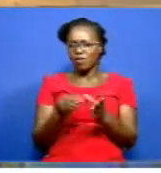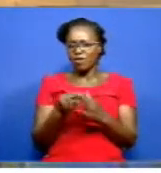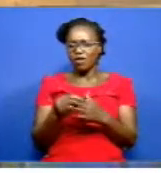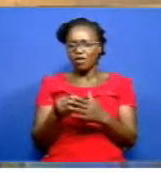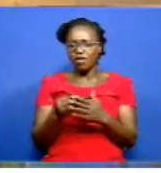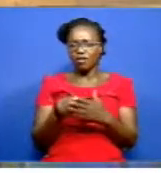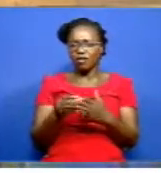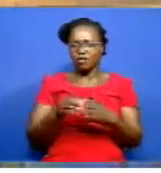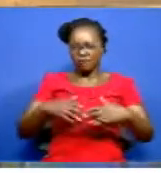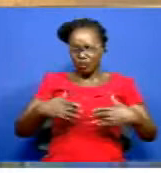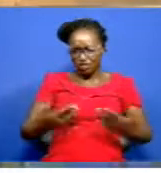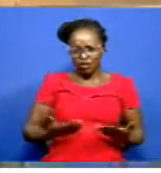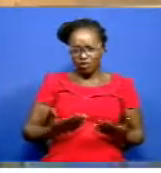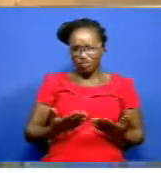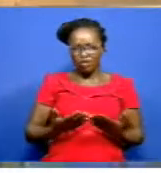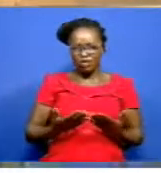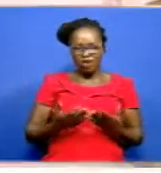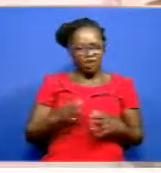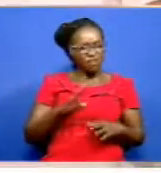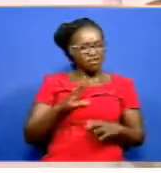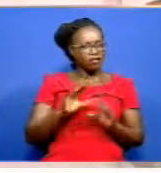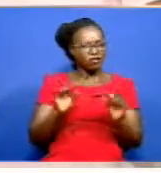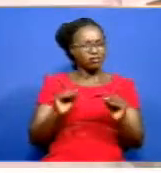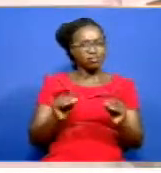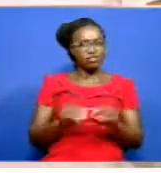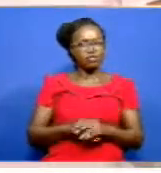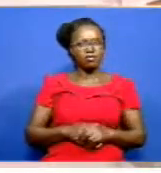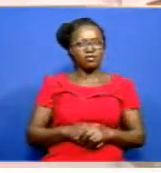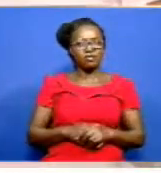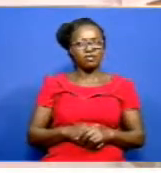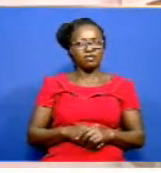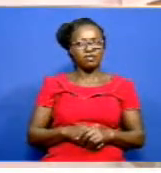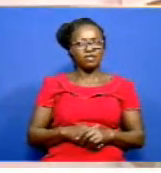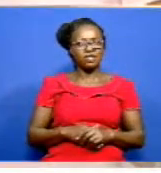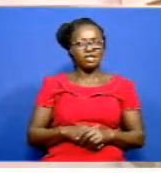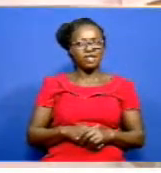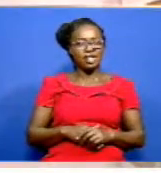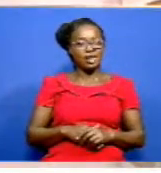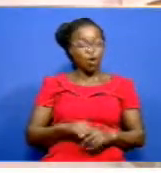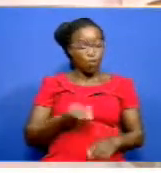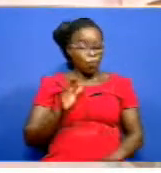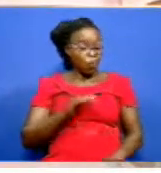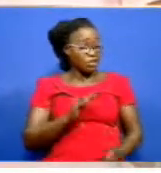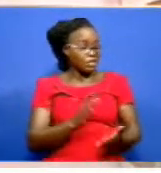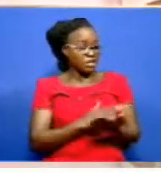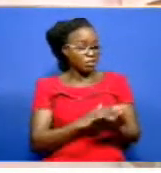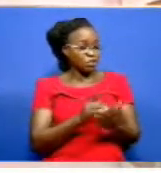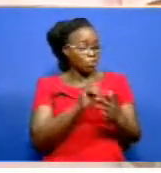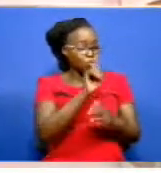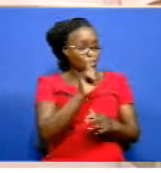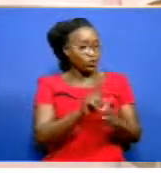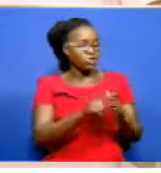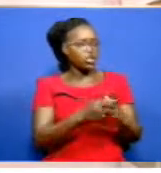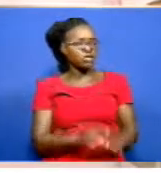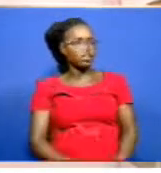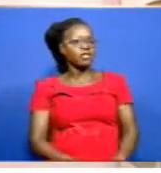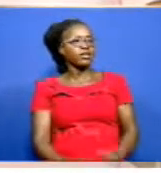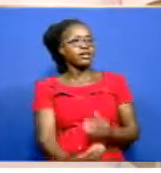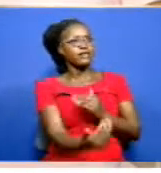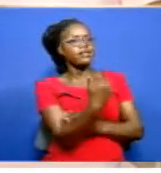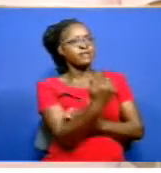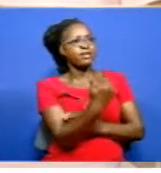hazikai vizuri. Nikukate Esther. Okay. Kuna yule ambaye ukianza kumuuliza maswali anakuambia unauliza maswali kama